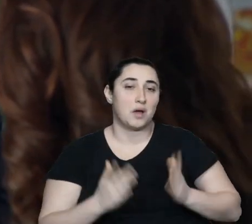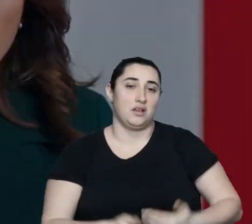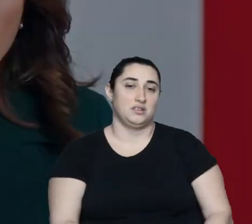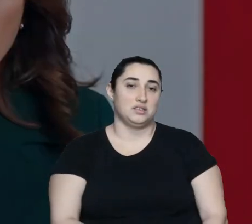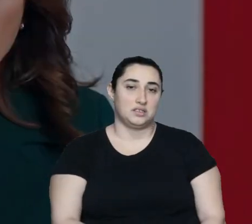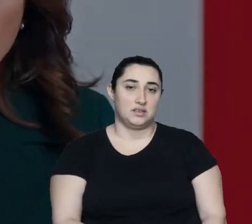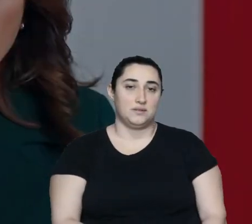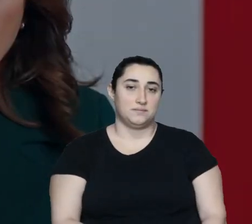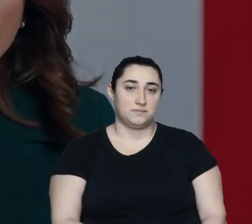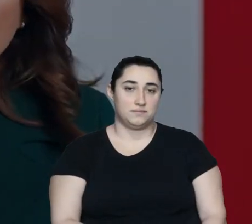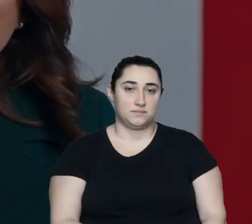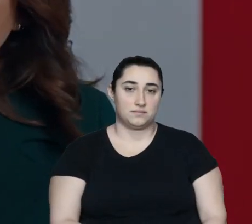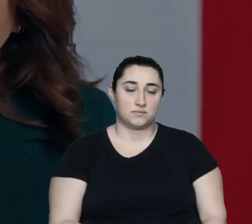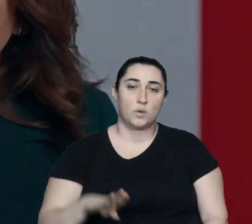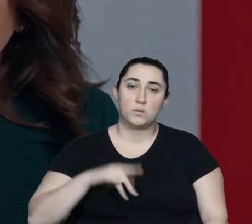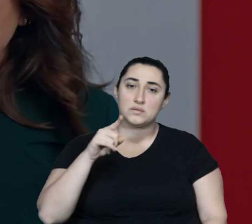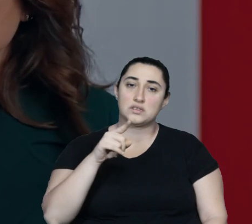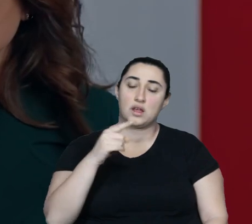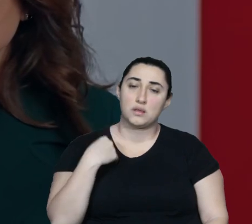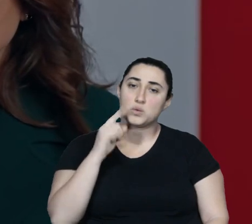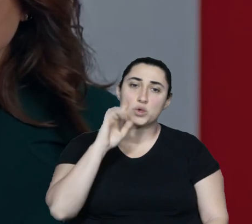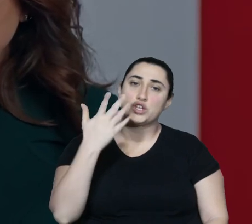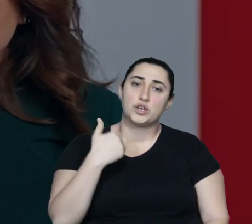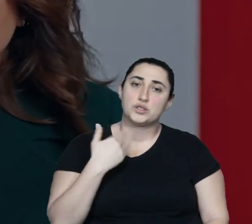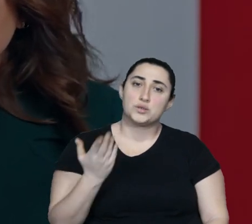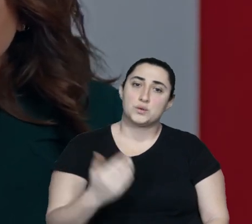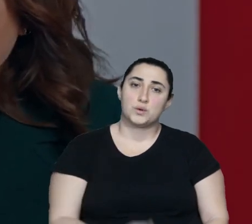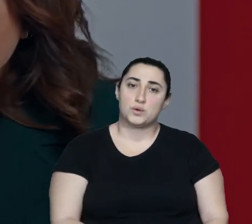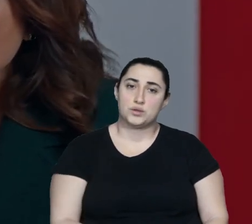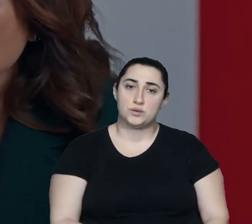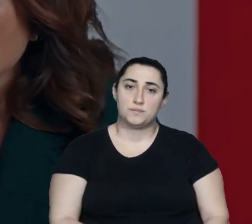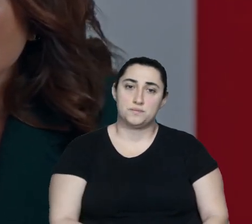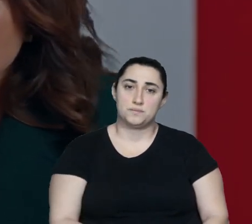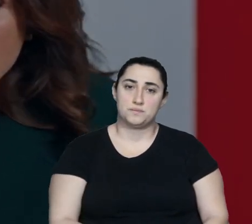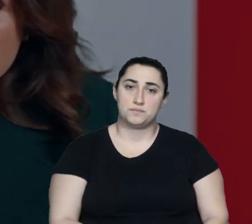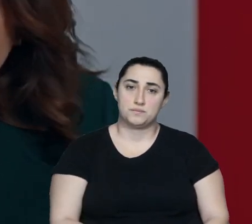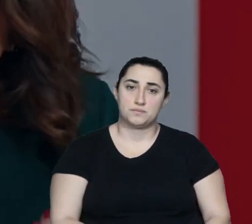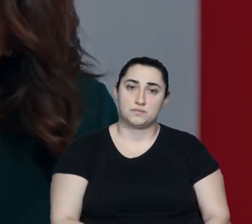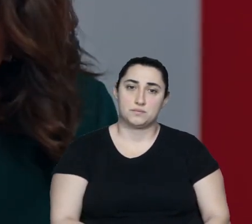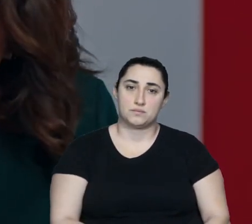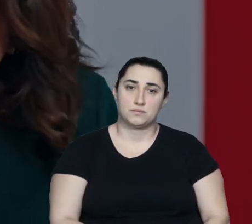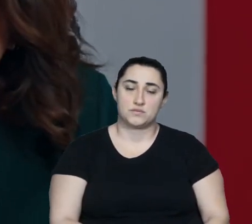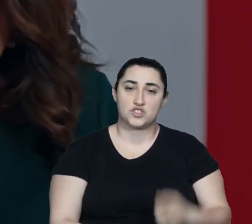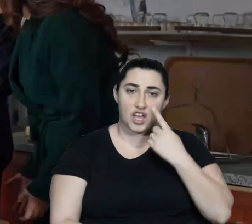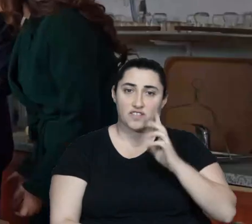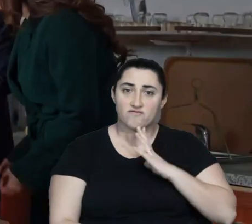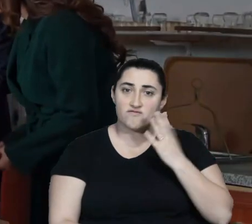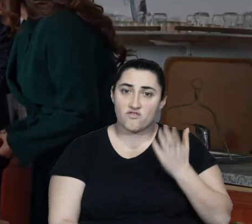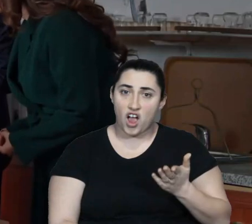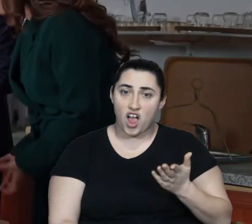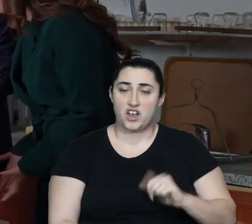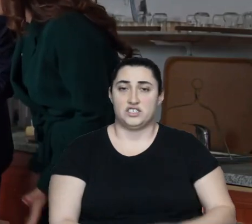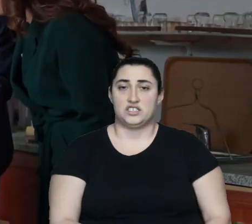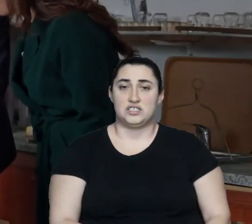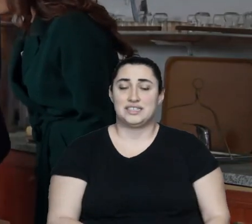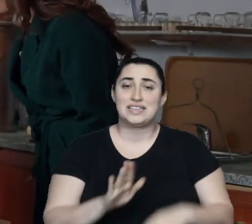kendine ya? Cık. Ya oğlum sana da hayret ediyorum. Yahu bunun ispatı var. Bunun